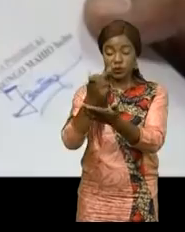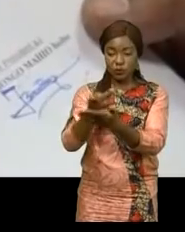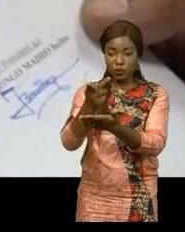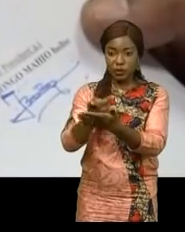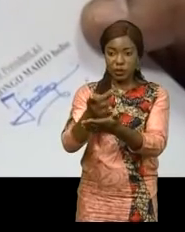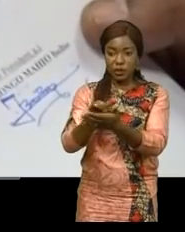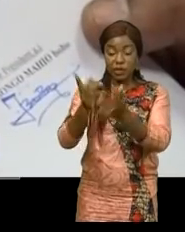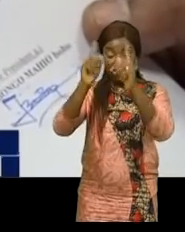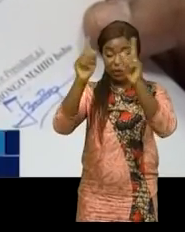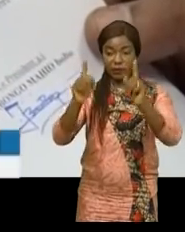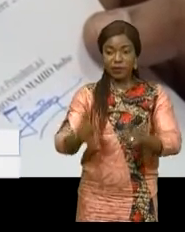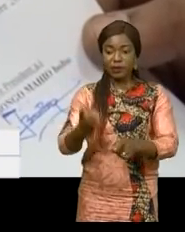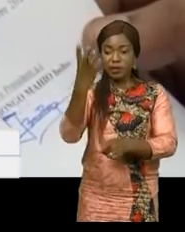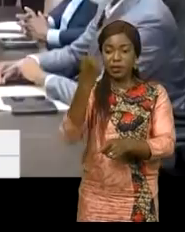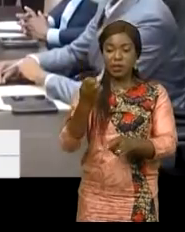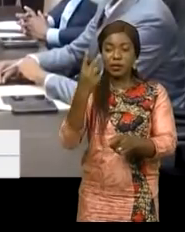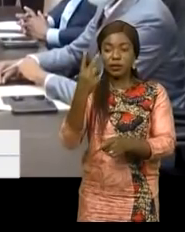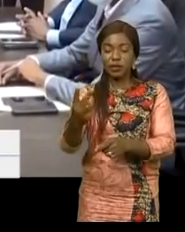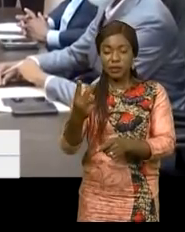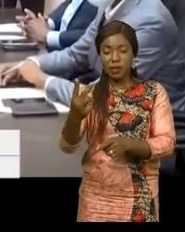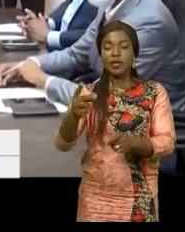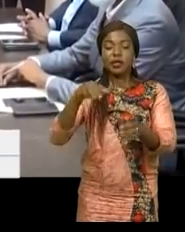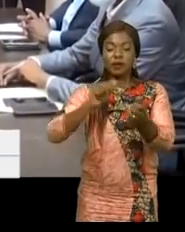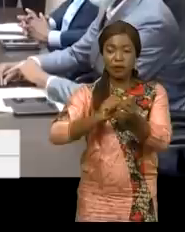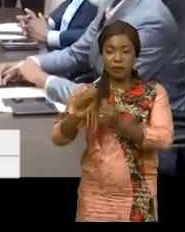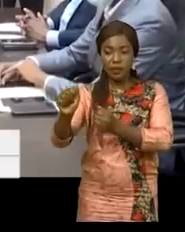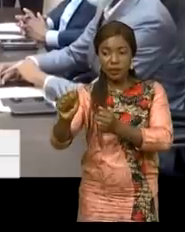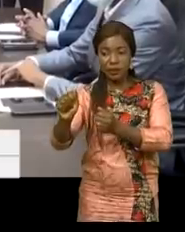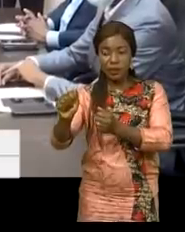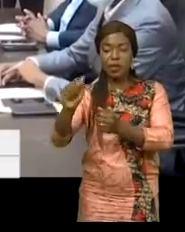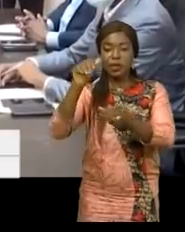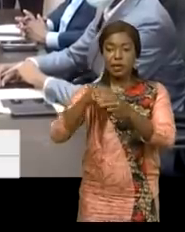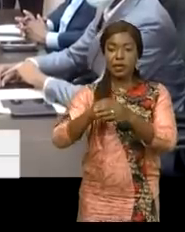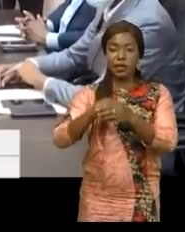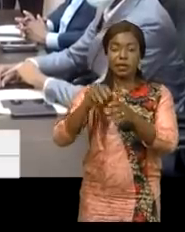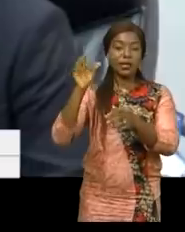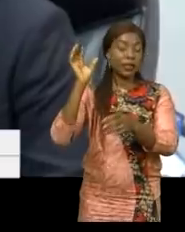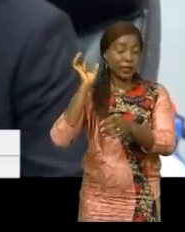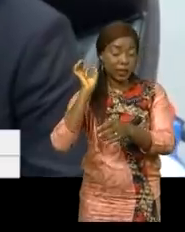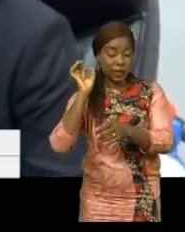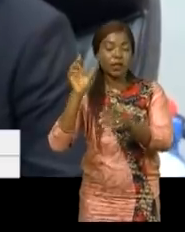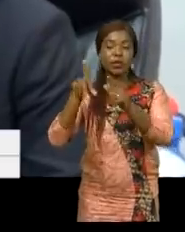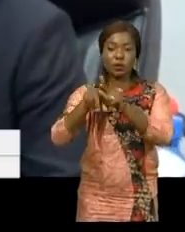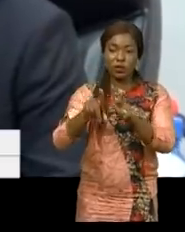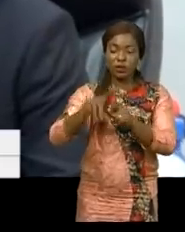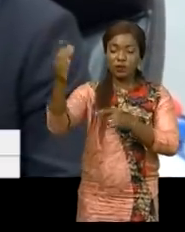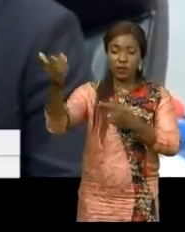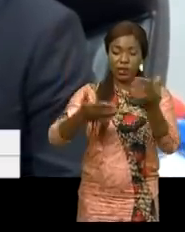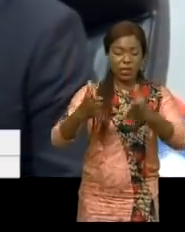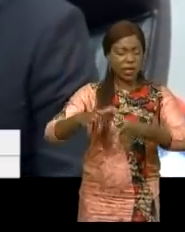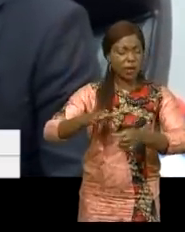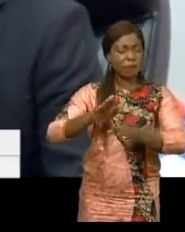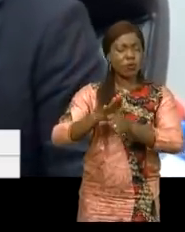la 42e édition va se dérouler à diamniadio dakar arena et va accueillir plusieurs